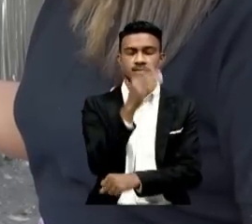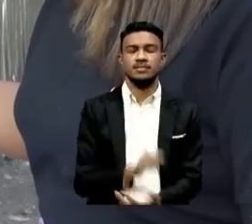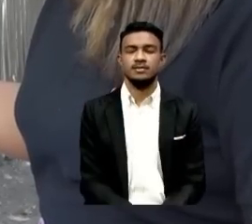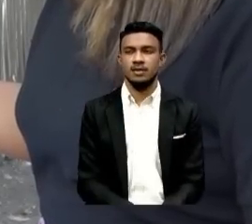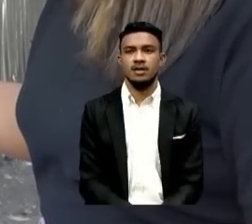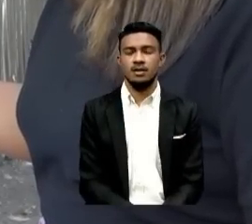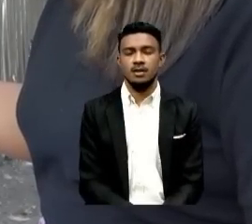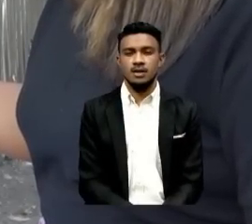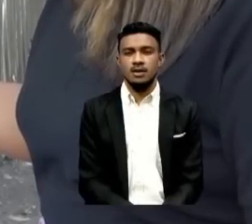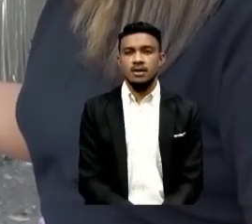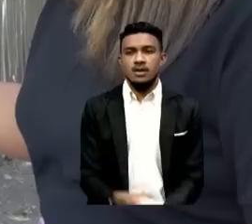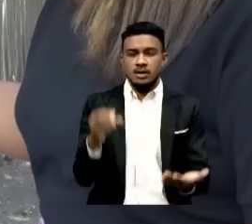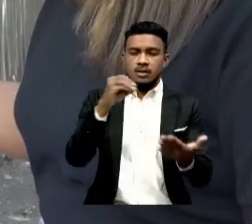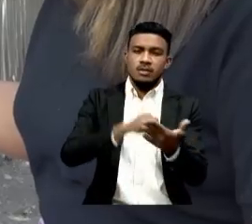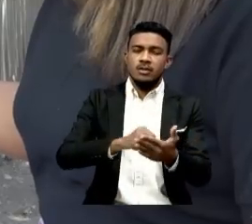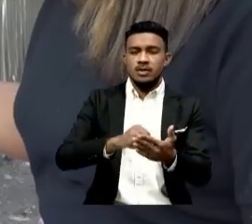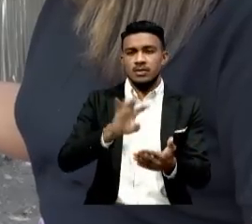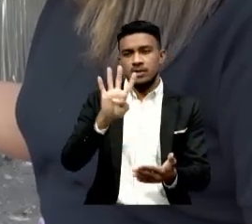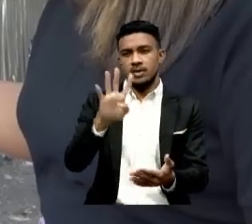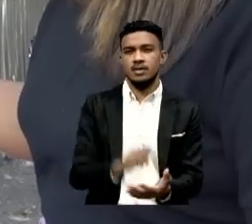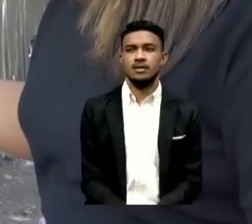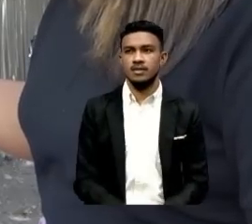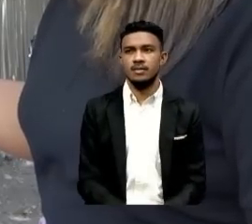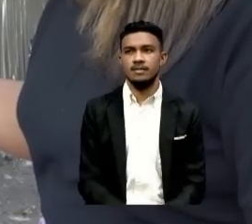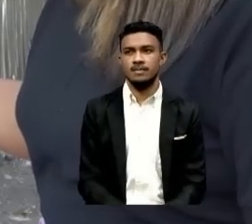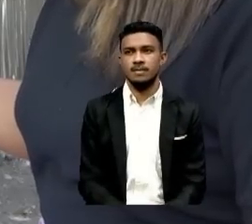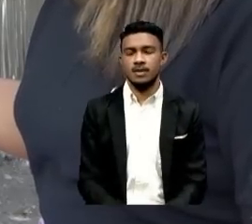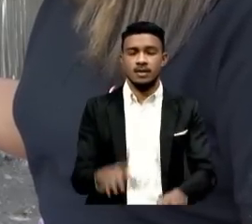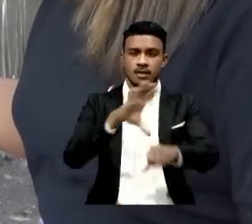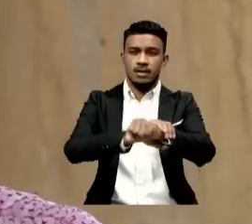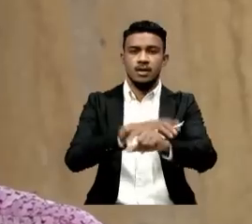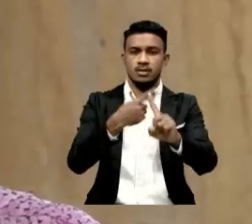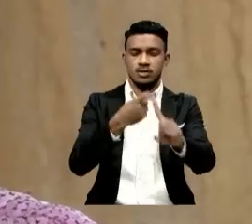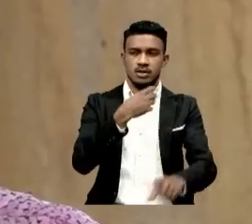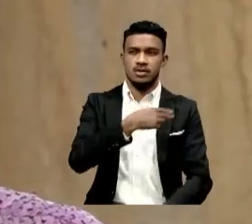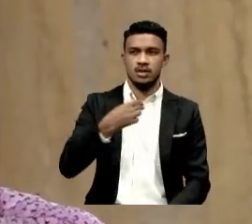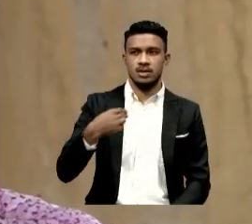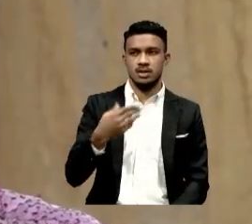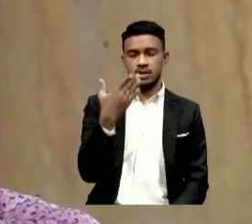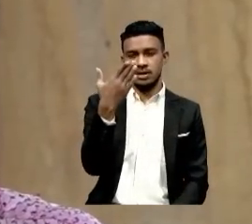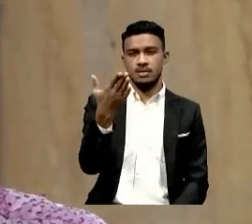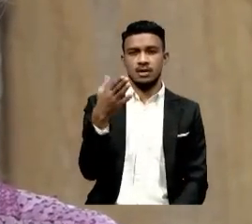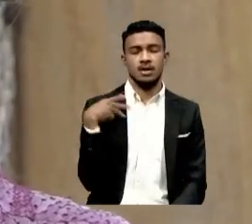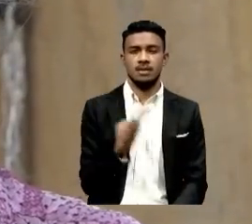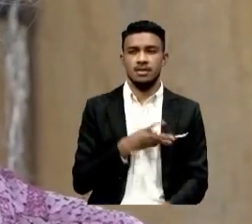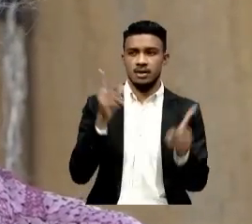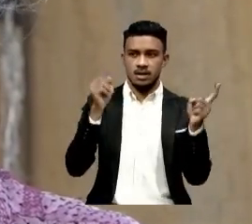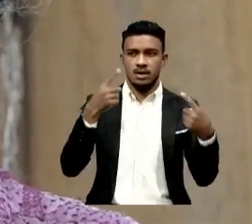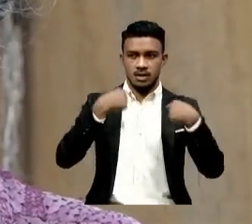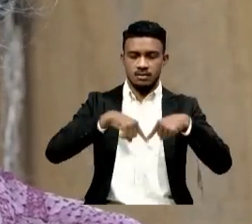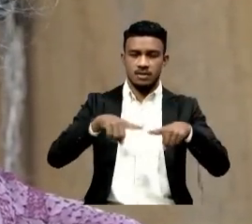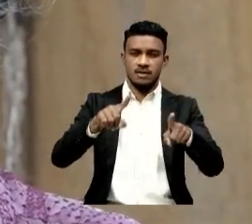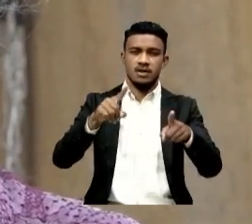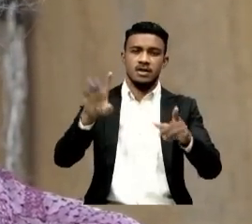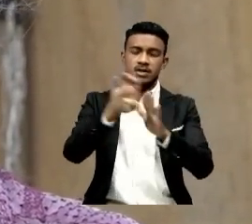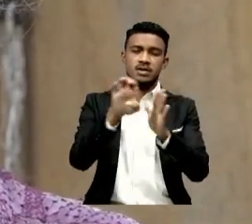to atu tama to hat maka kultura husi Indonesia. Nema kami ten serpila bali ba estado.